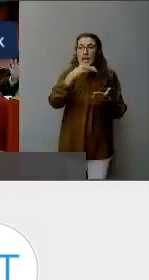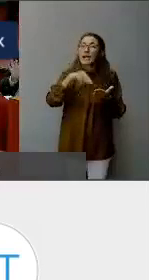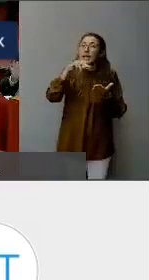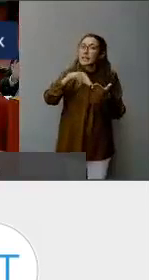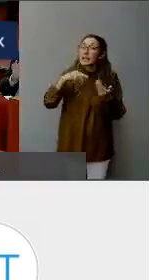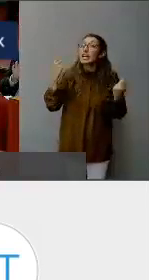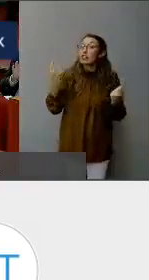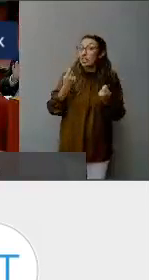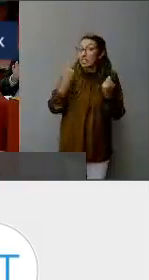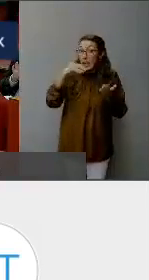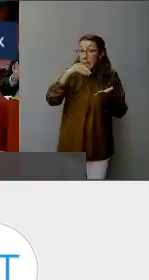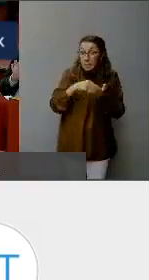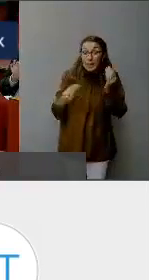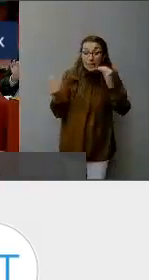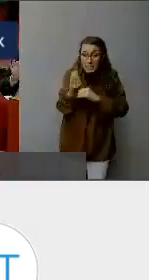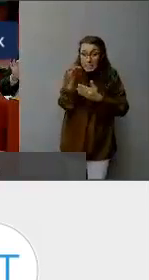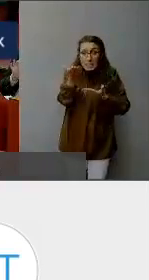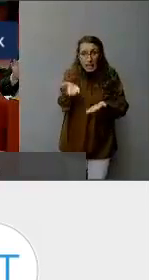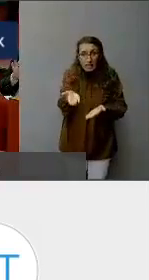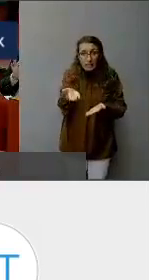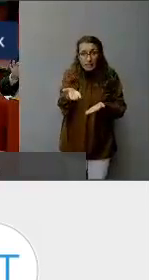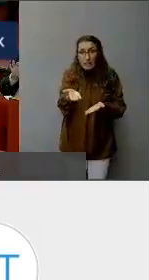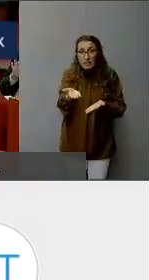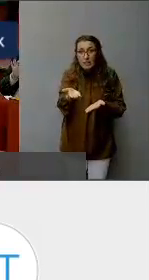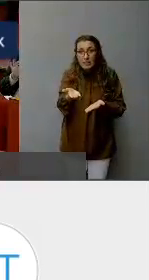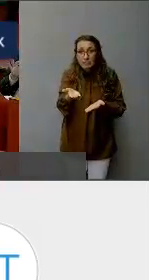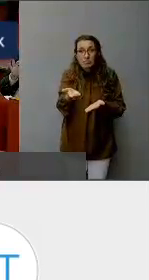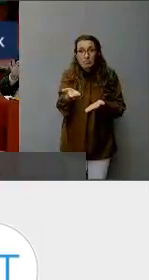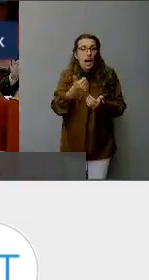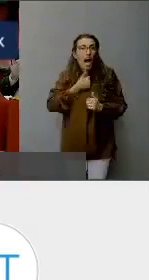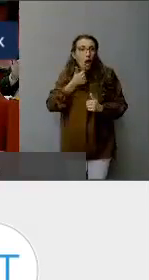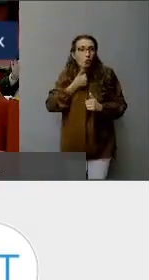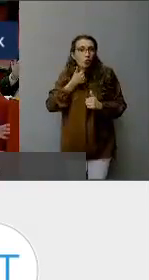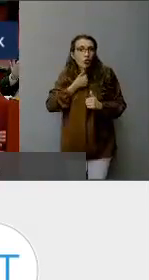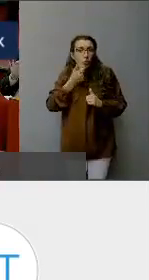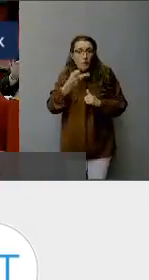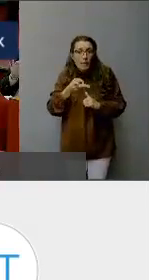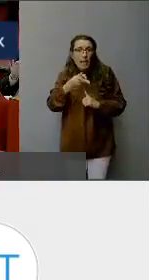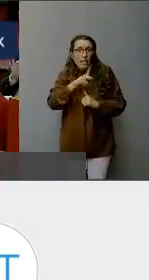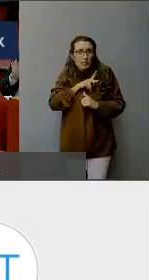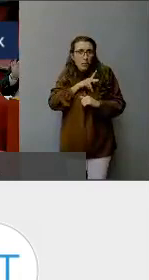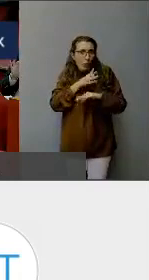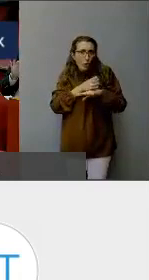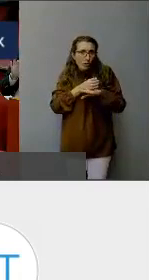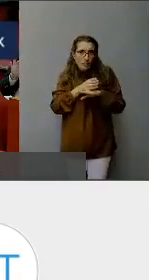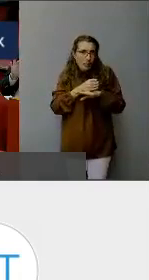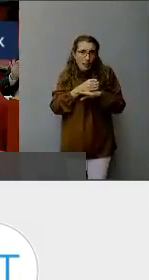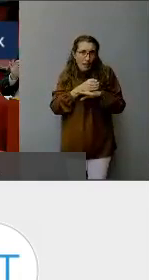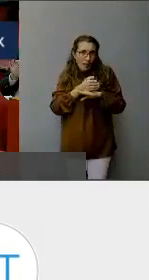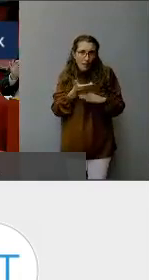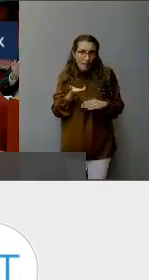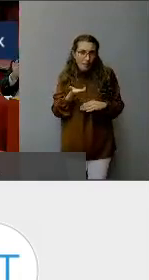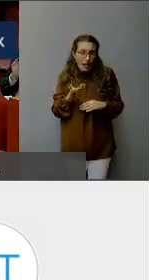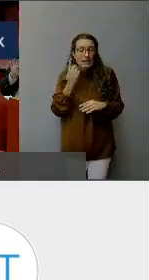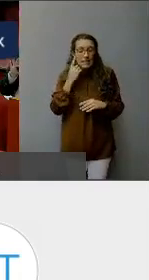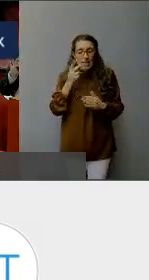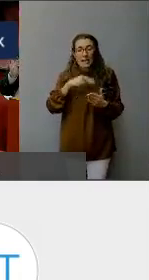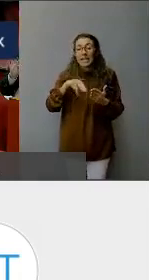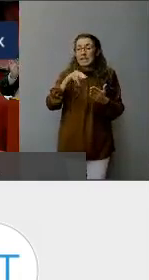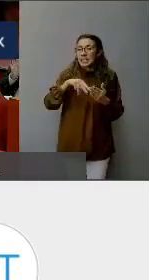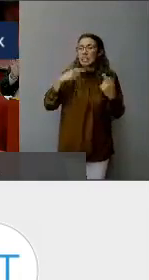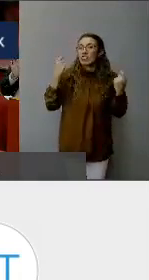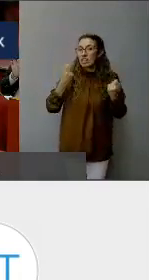che più presente quindi non è che la segreteria generale all autonomia per rispondere al consigliere comunale se la segreteria generale ha